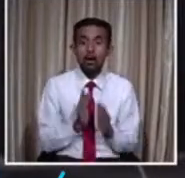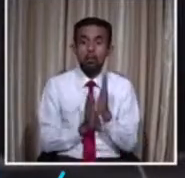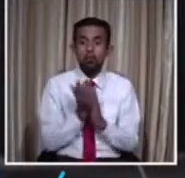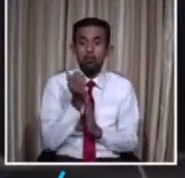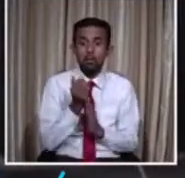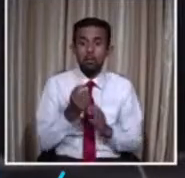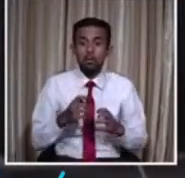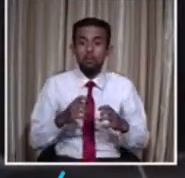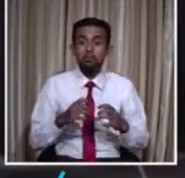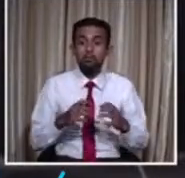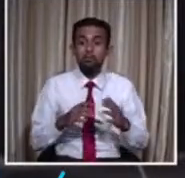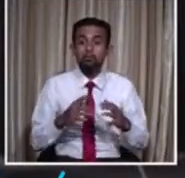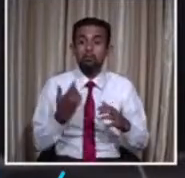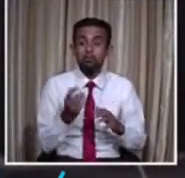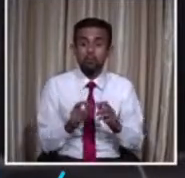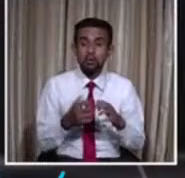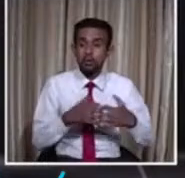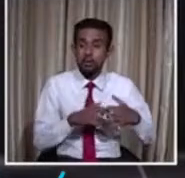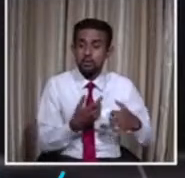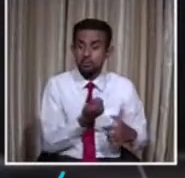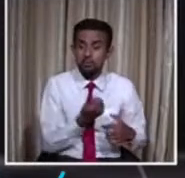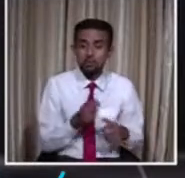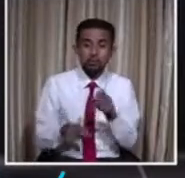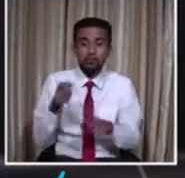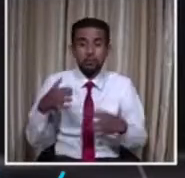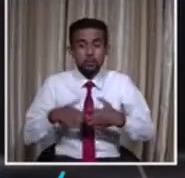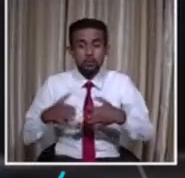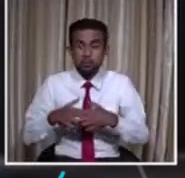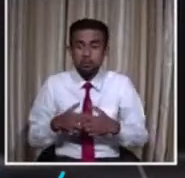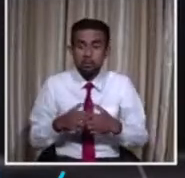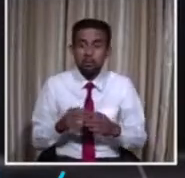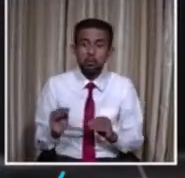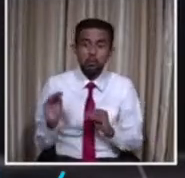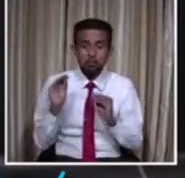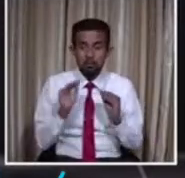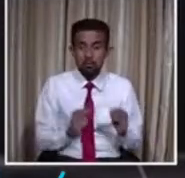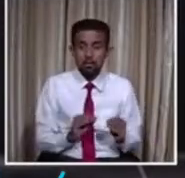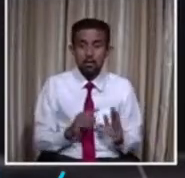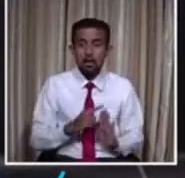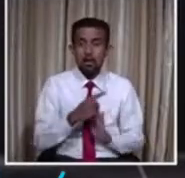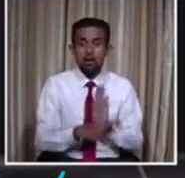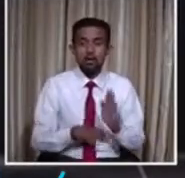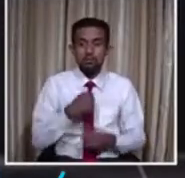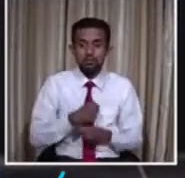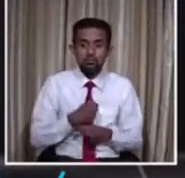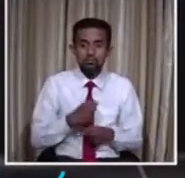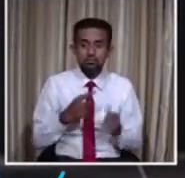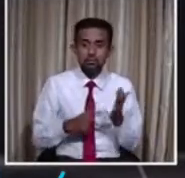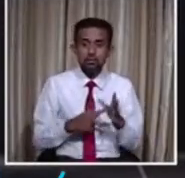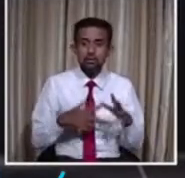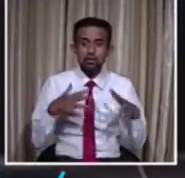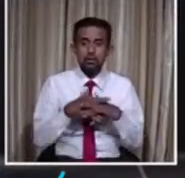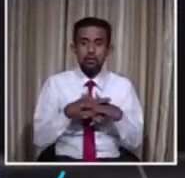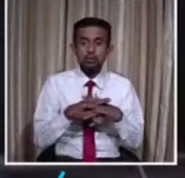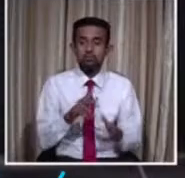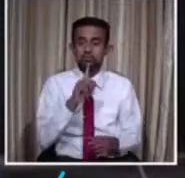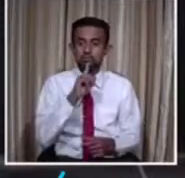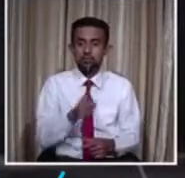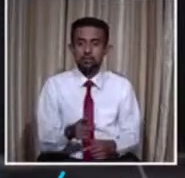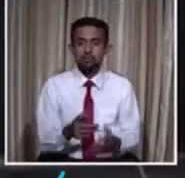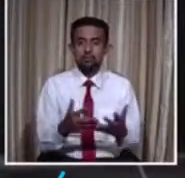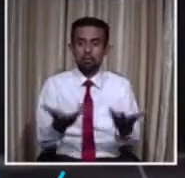wenne aarthika apadawa manawa apadawa bawata patthunama thamai sri lanka rajaye neetiya aha vidhanaya kriyaatmaka wenne